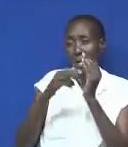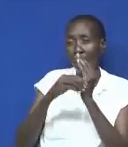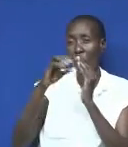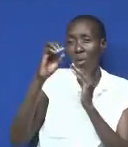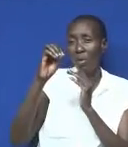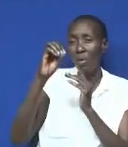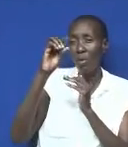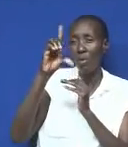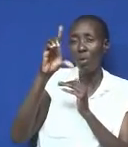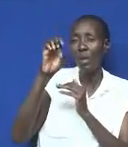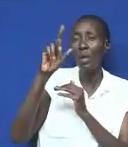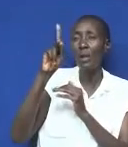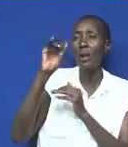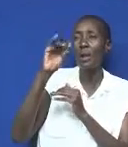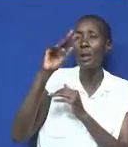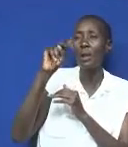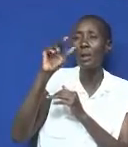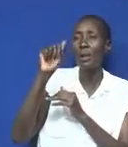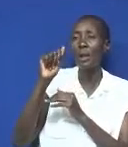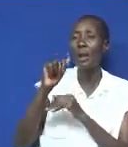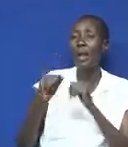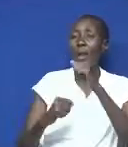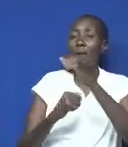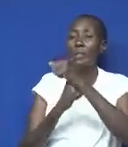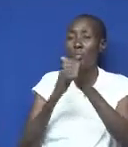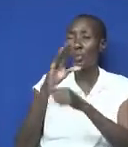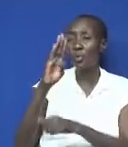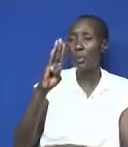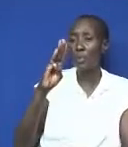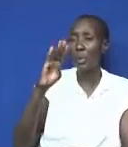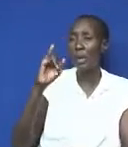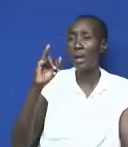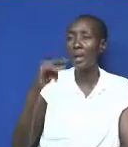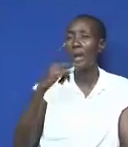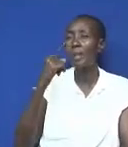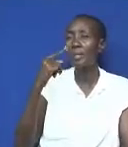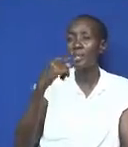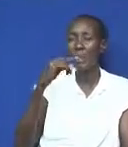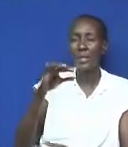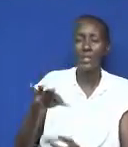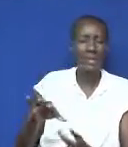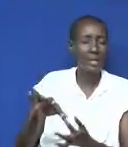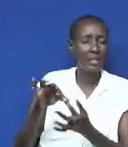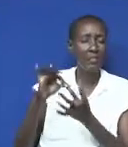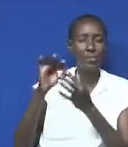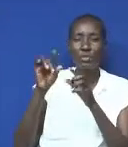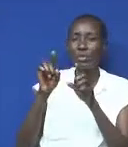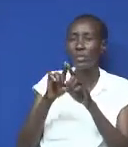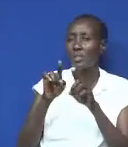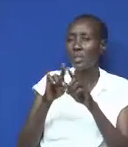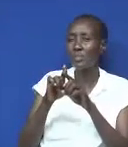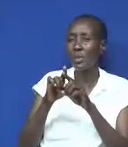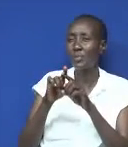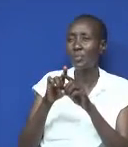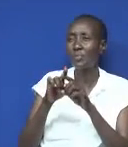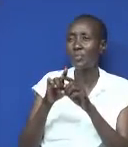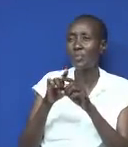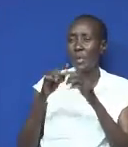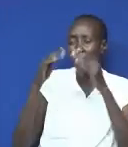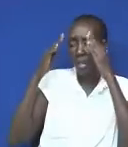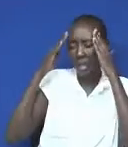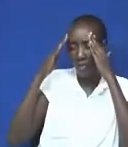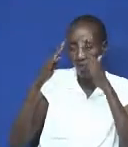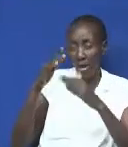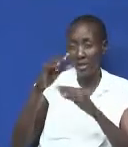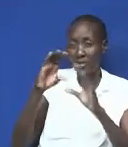mkono BBI akisema ni kitu cha pekee ambacho kitaifa jamii ya Maa. Ni kitu ambaye itakuwa